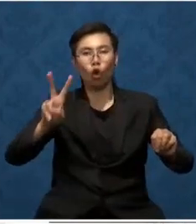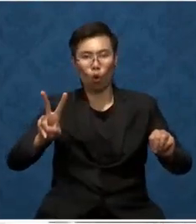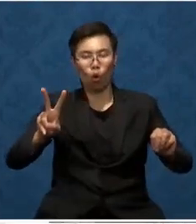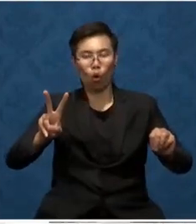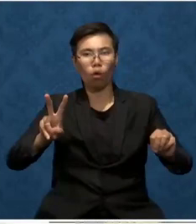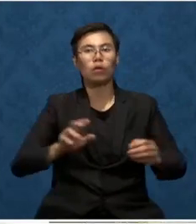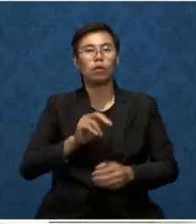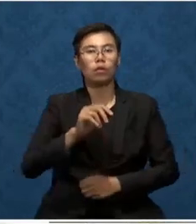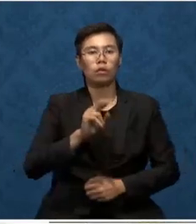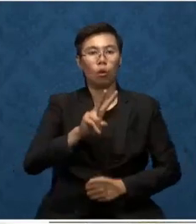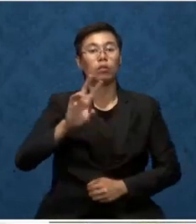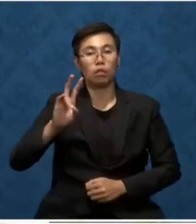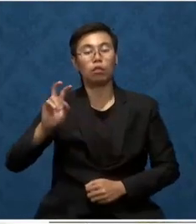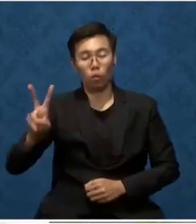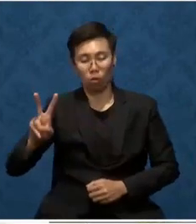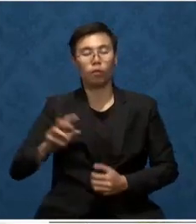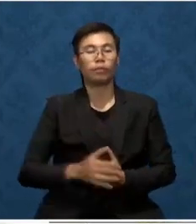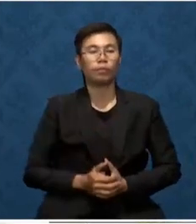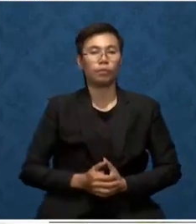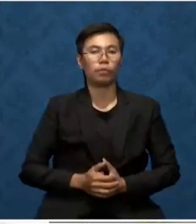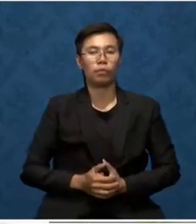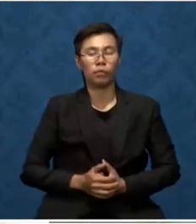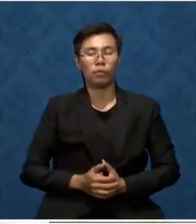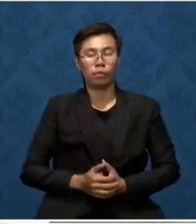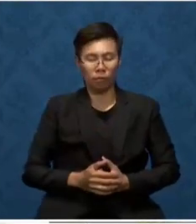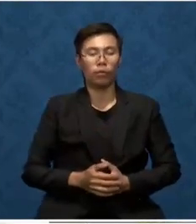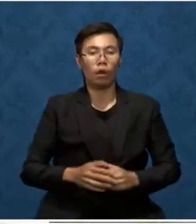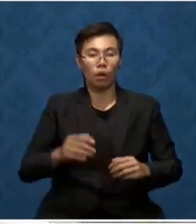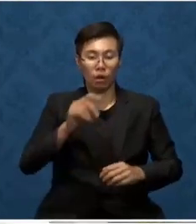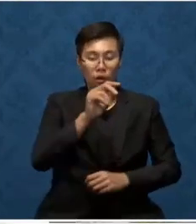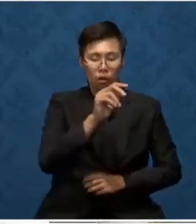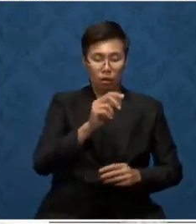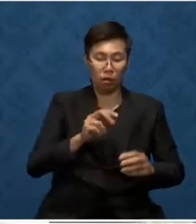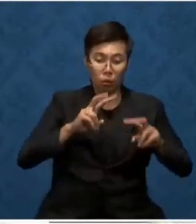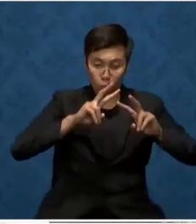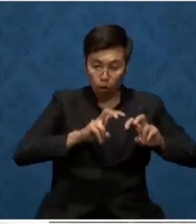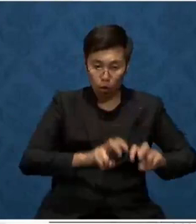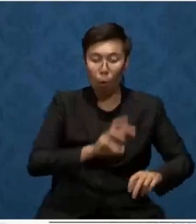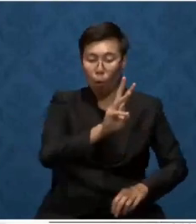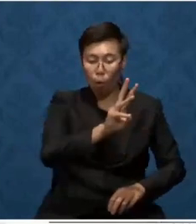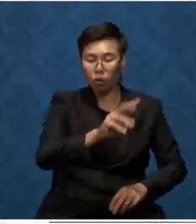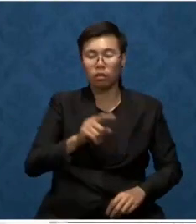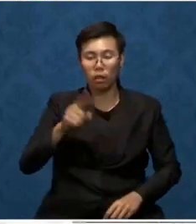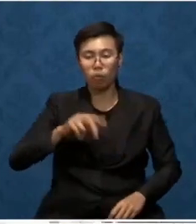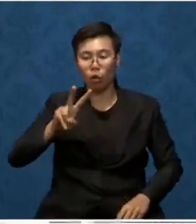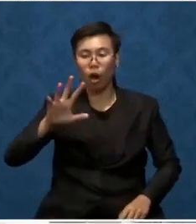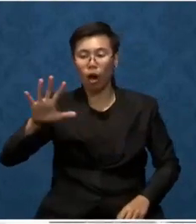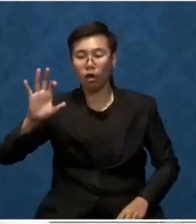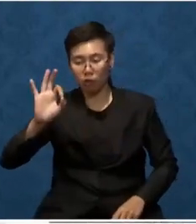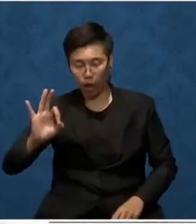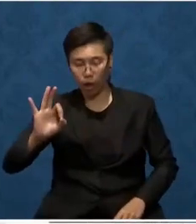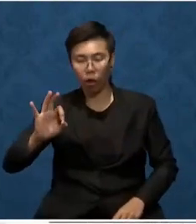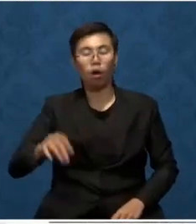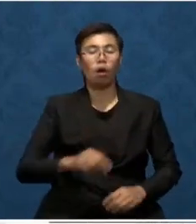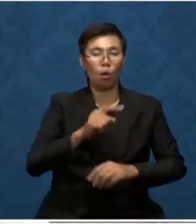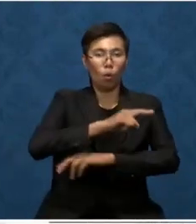272ในคำวินิจฉัยที่6/2559ลงวันที่28